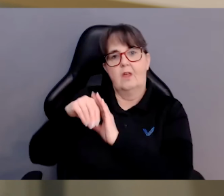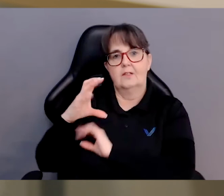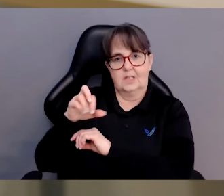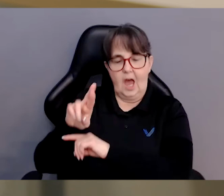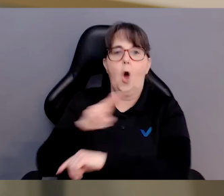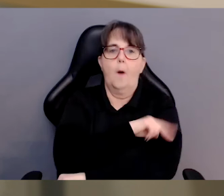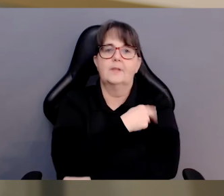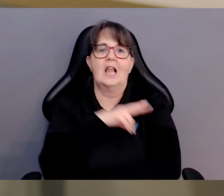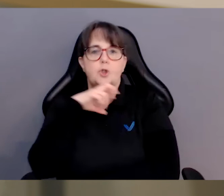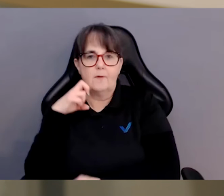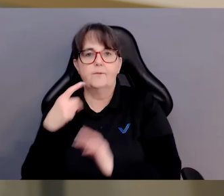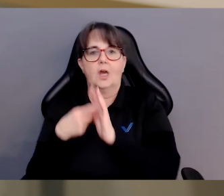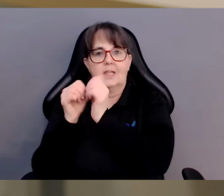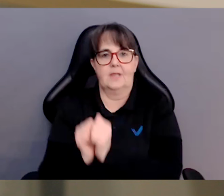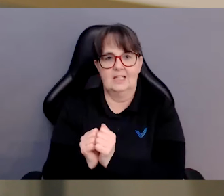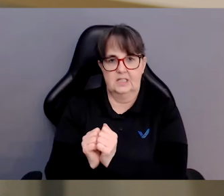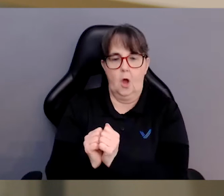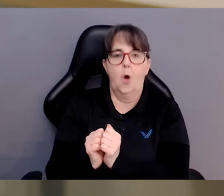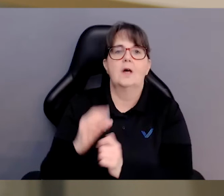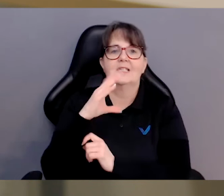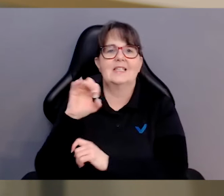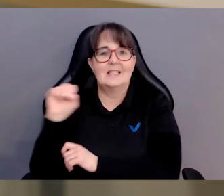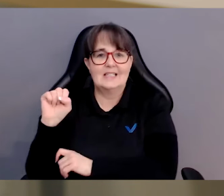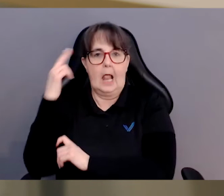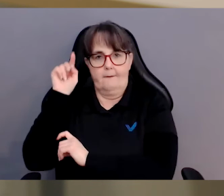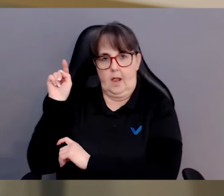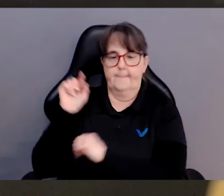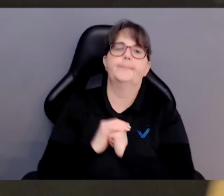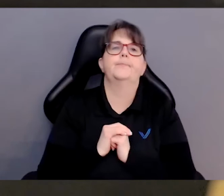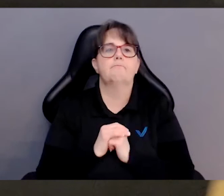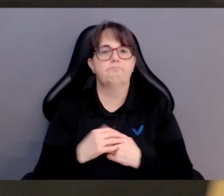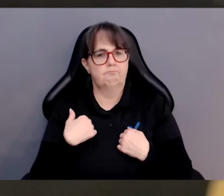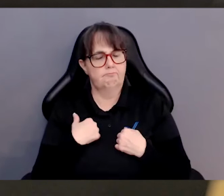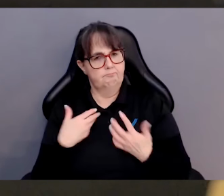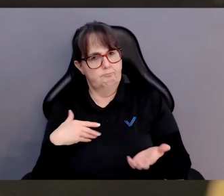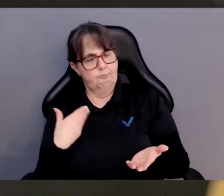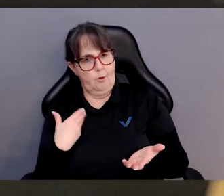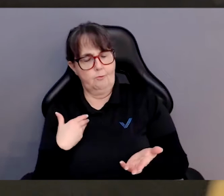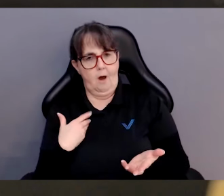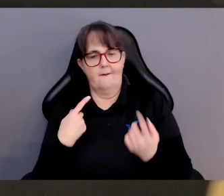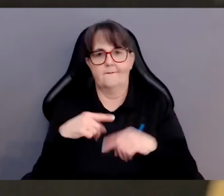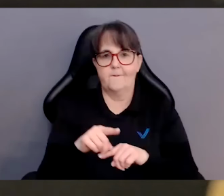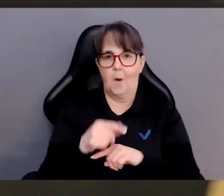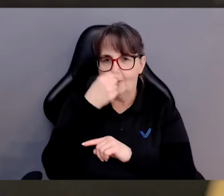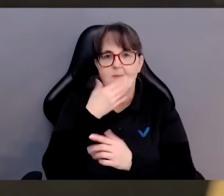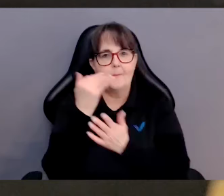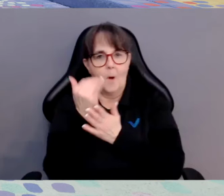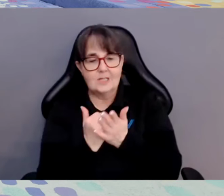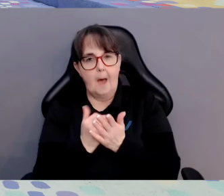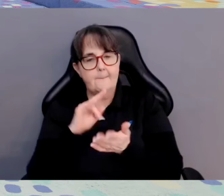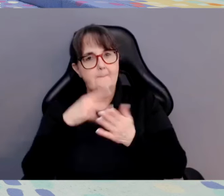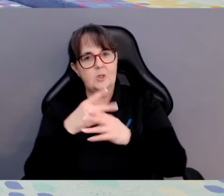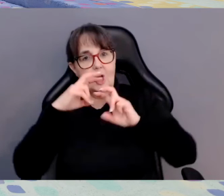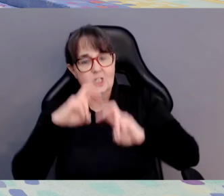chercheure au CRIR à l'Hôpital juif de réadaptation 6 de Laval. Alors, ce qui m'a amenée au Musée de Beaux-Arts et à